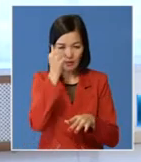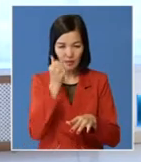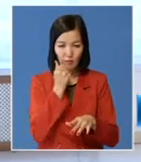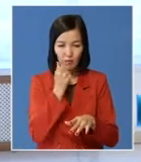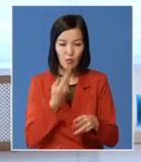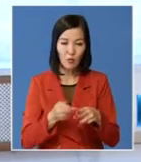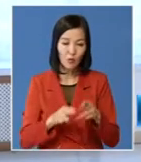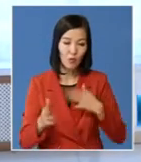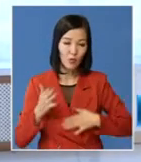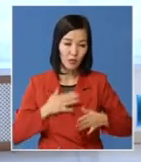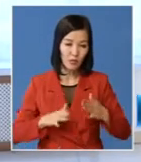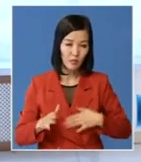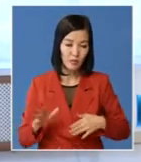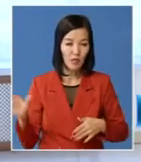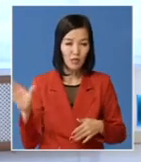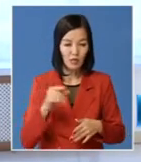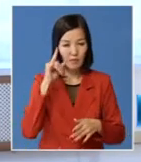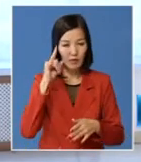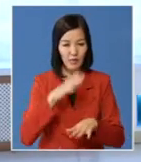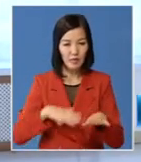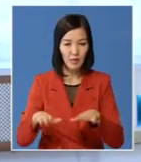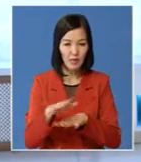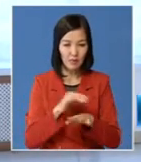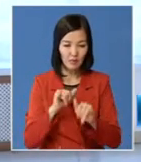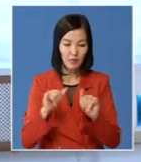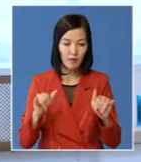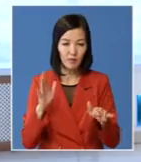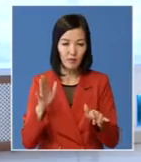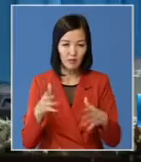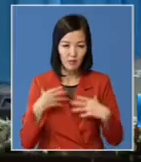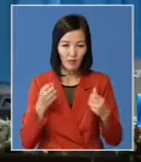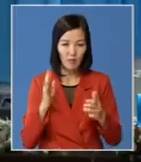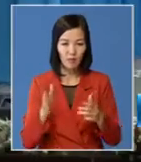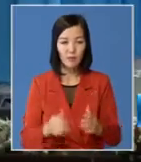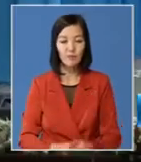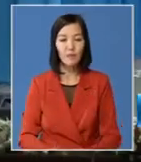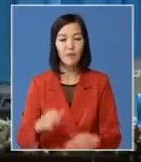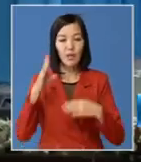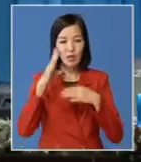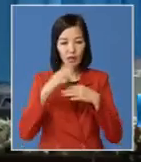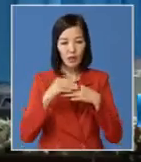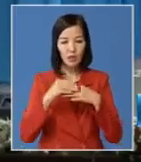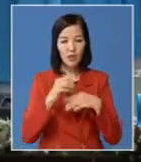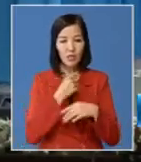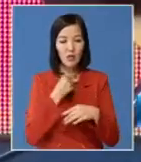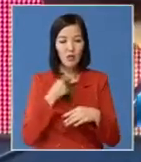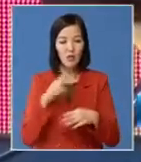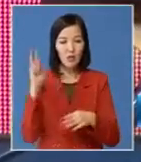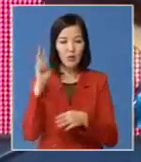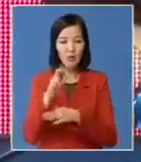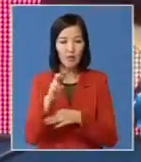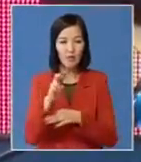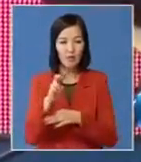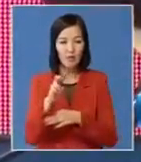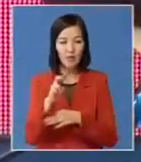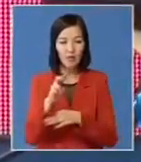қуаныштымын. Жалпы қазақ еліміз жасай берсін, аман болсын. Әдеби сазды кеште Талдықорғаннан барған өнердегі